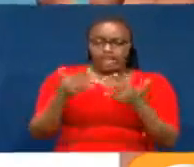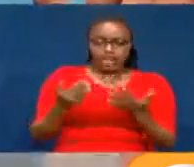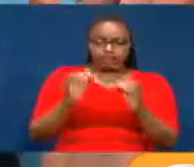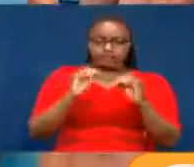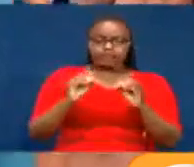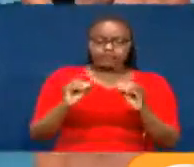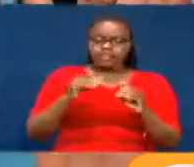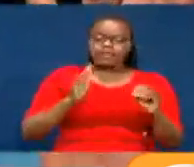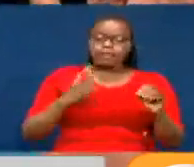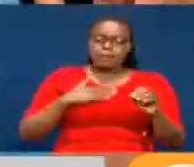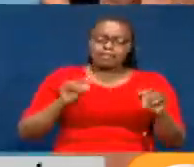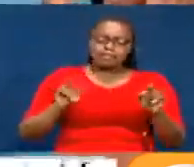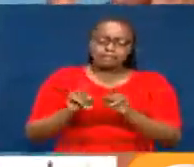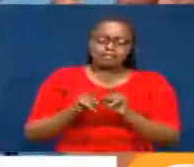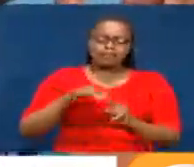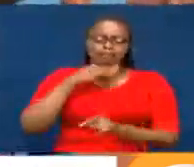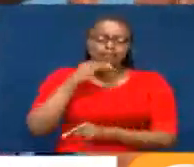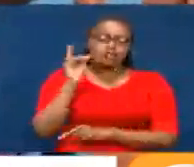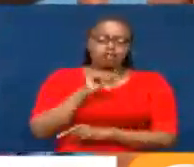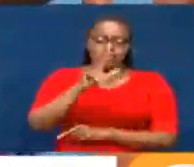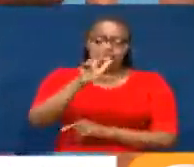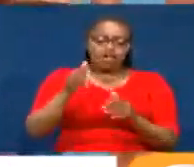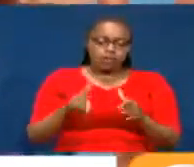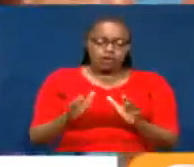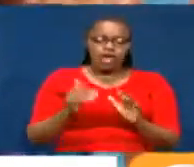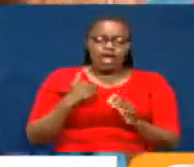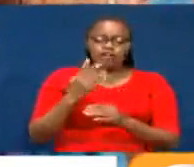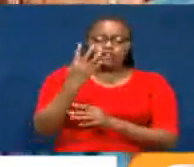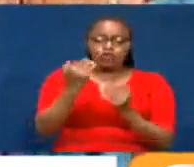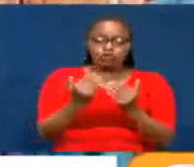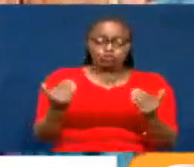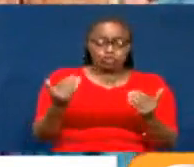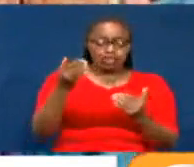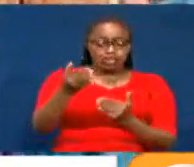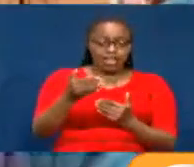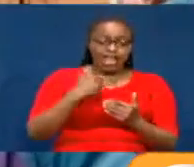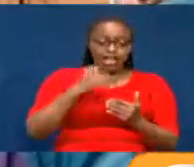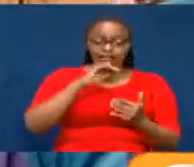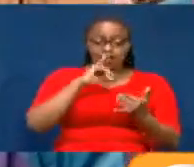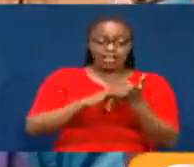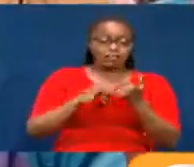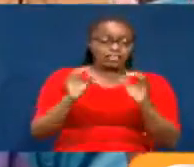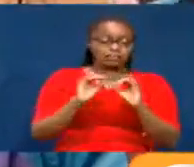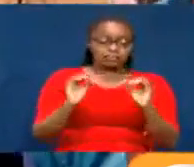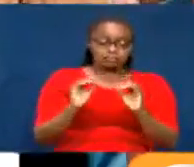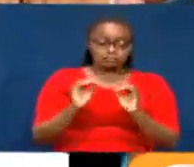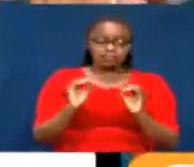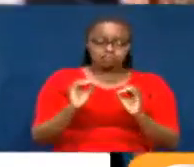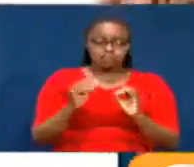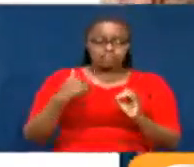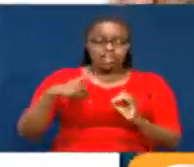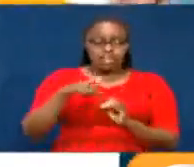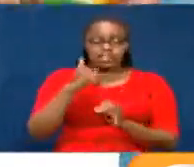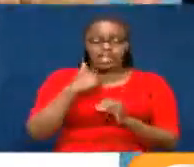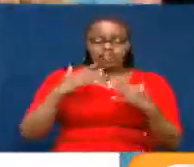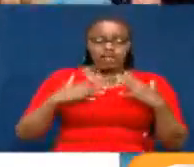Nimepoteza dadangu ambaye ni mgongo wangu wa tatu, ambaye ameacha watoto wanne, ana bwana. Na tumeweza